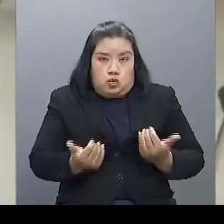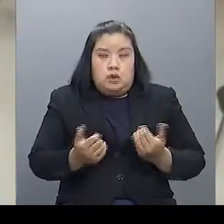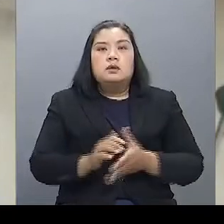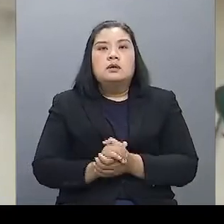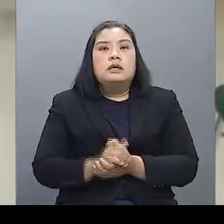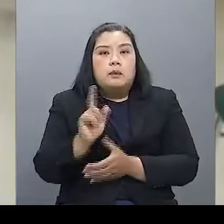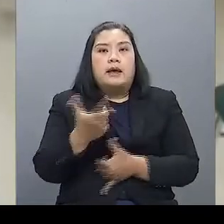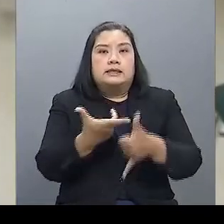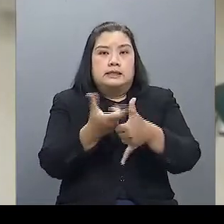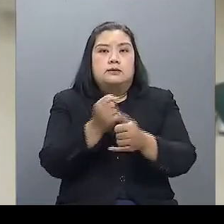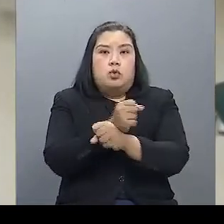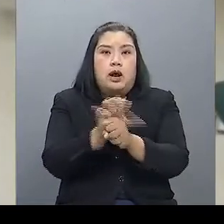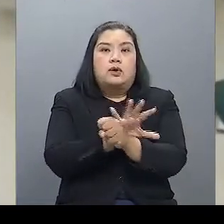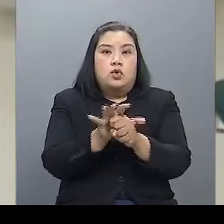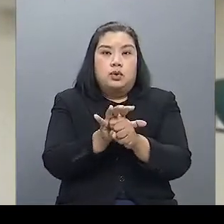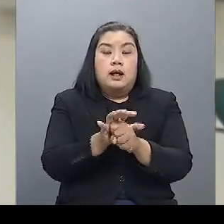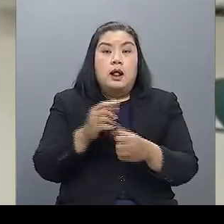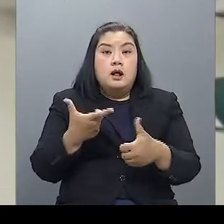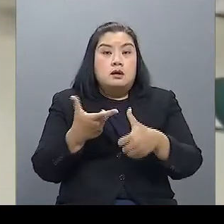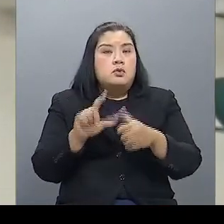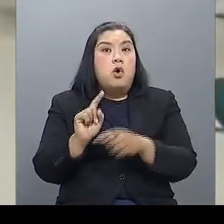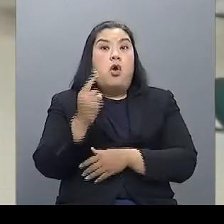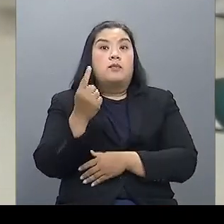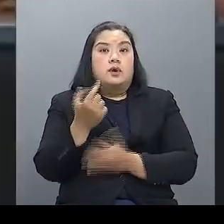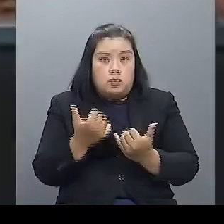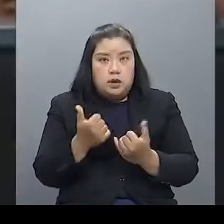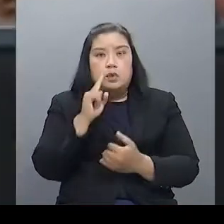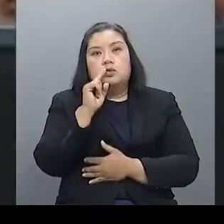19เข็มแรกต่อเนื่องเป็นวันที่ 2ค่ะ